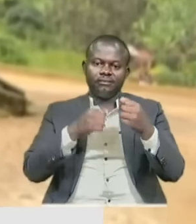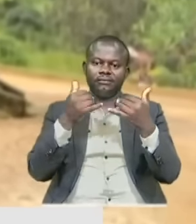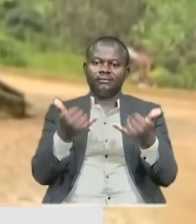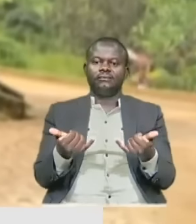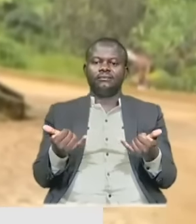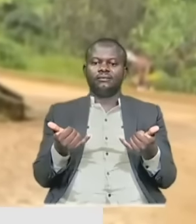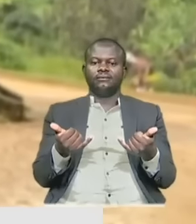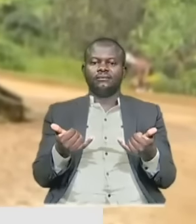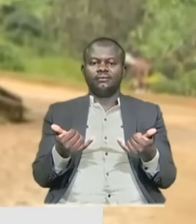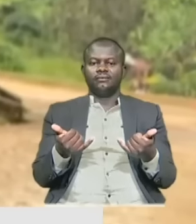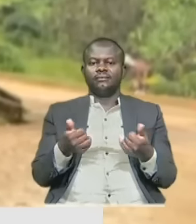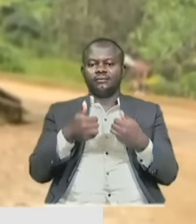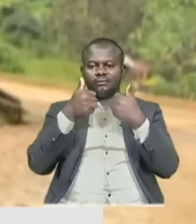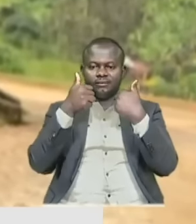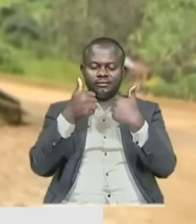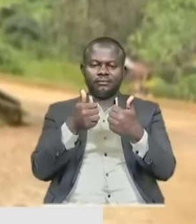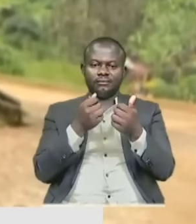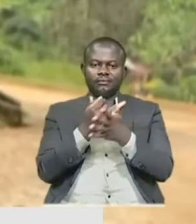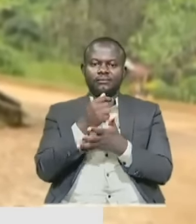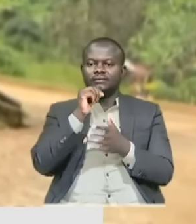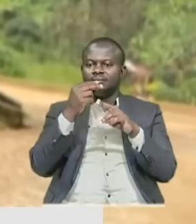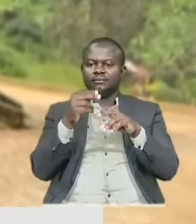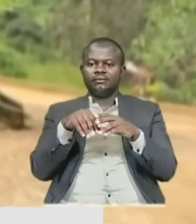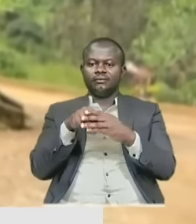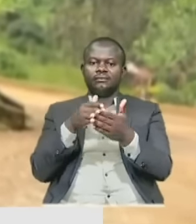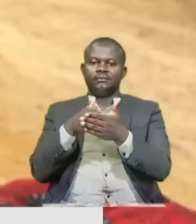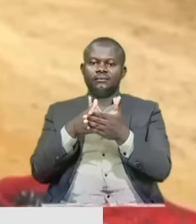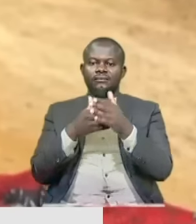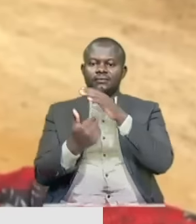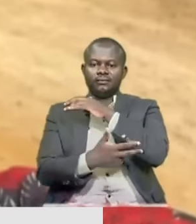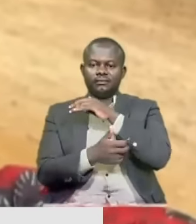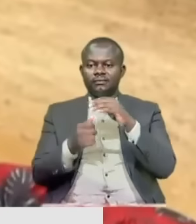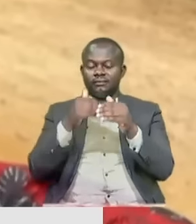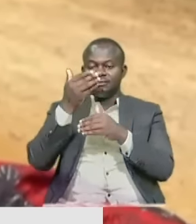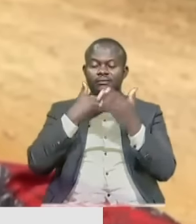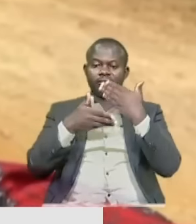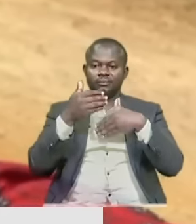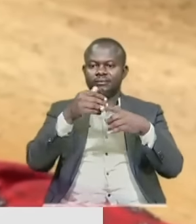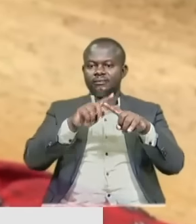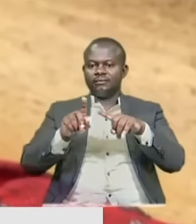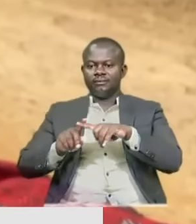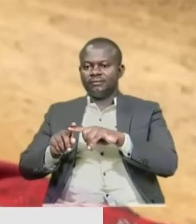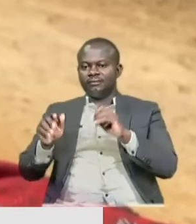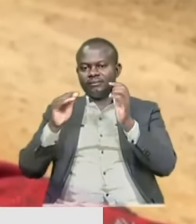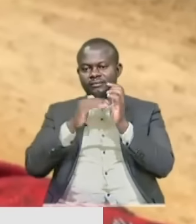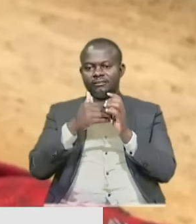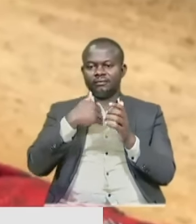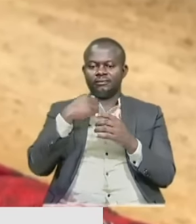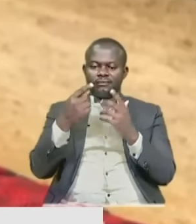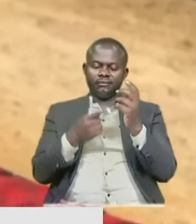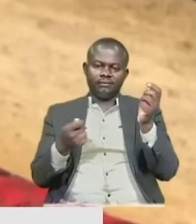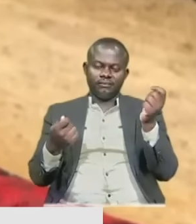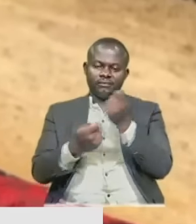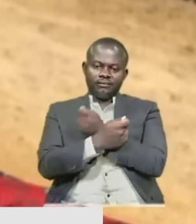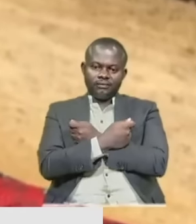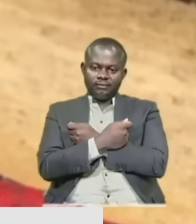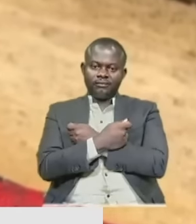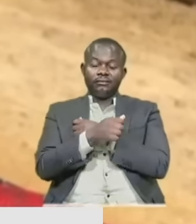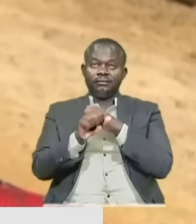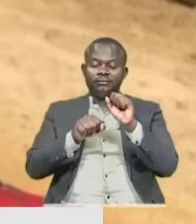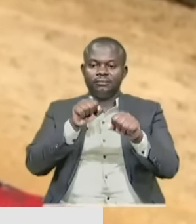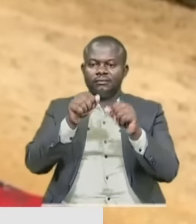kazi nisaba gatuma hatawezo mbagamizi zo kwiba nyuma y'ibiganiro bitandukanye ndetse no kugira ibyo bahindura aba